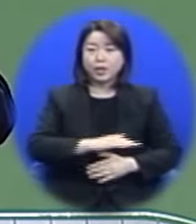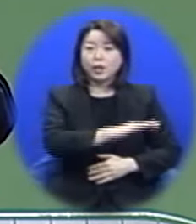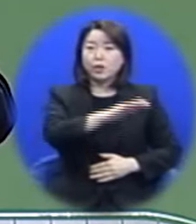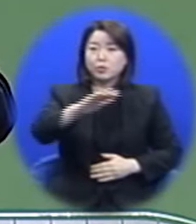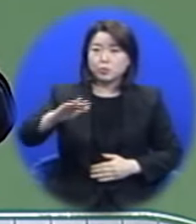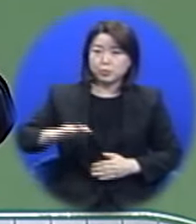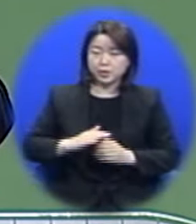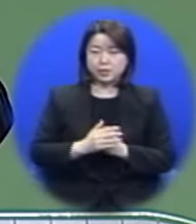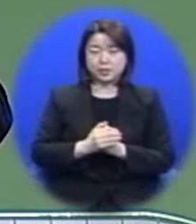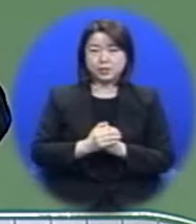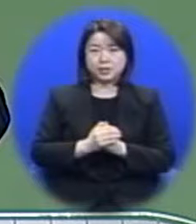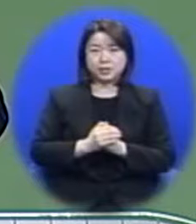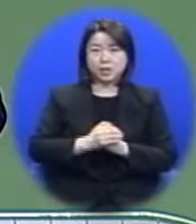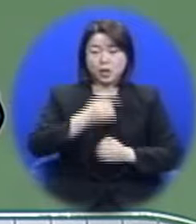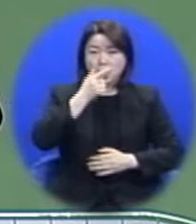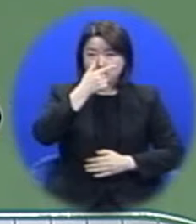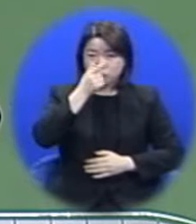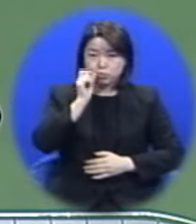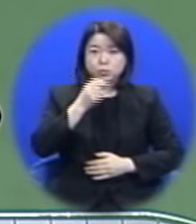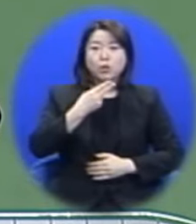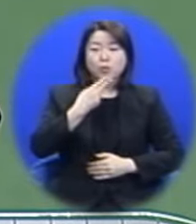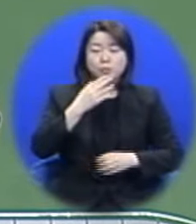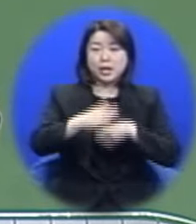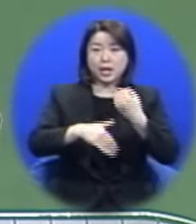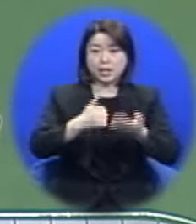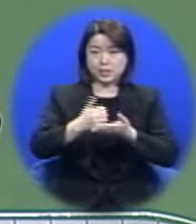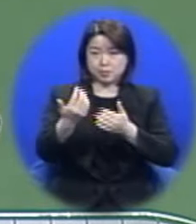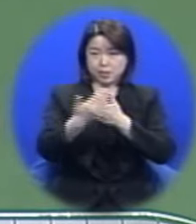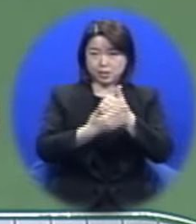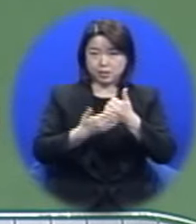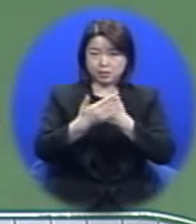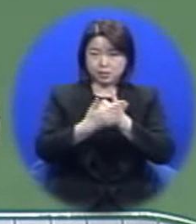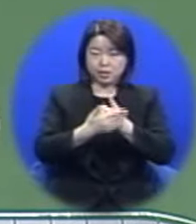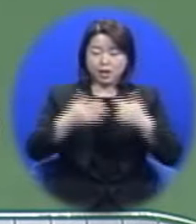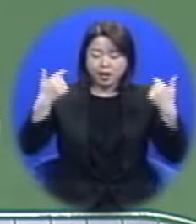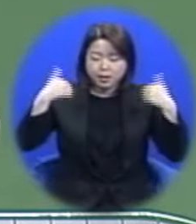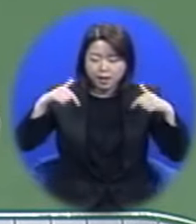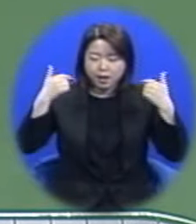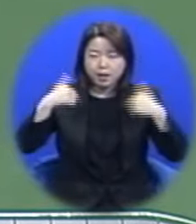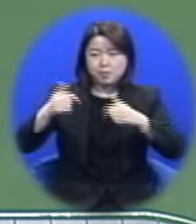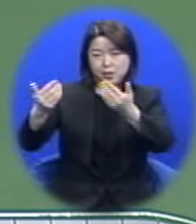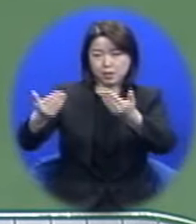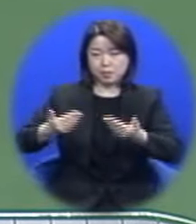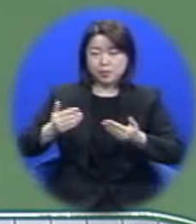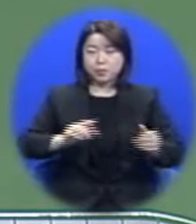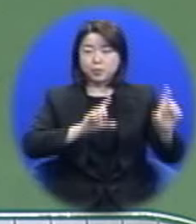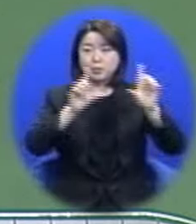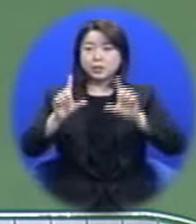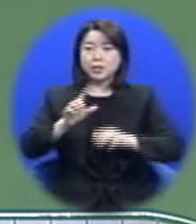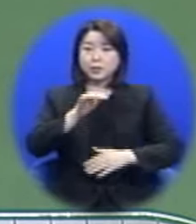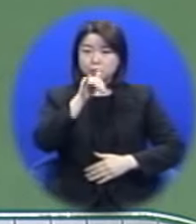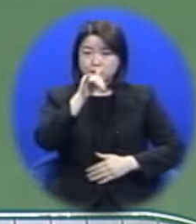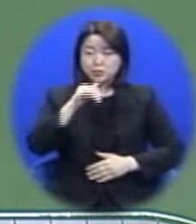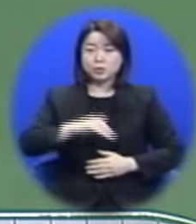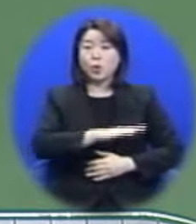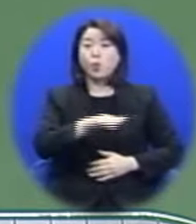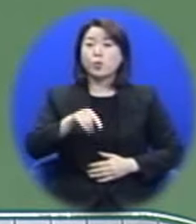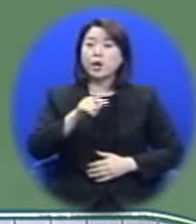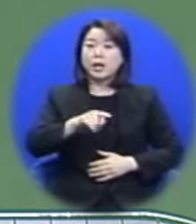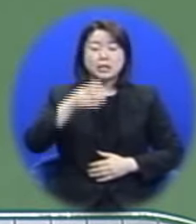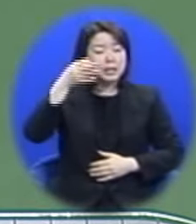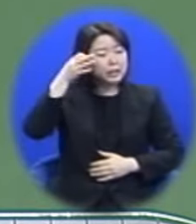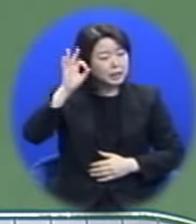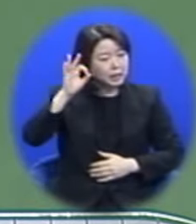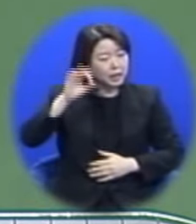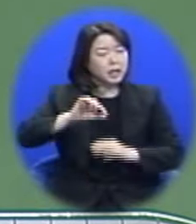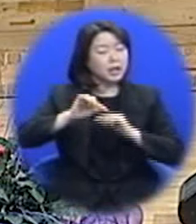우리는 부족함이 없는 하나님의 은혜를 날마다 받고 삽니다. 우리가 그것을 깨달을 수도 있고 깨닫지